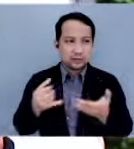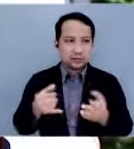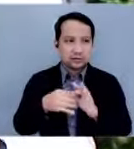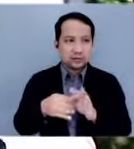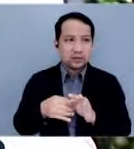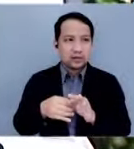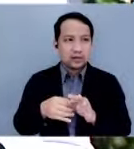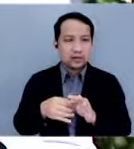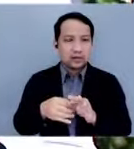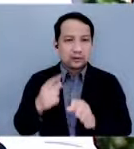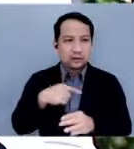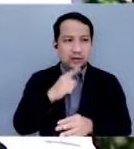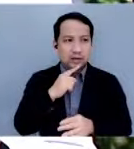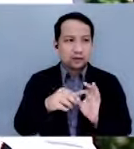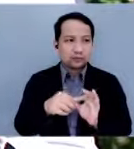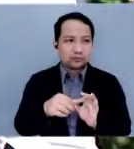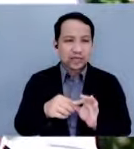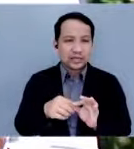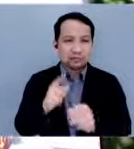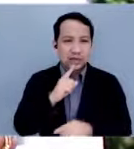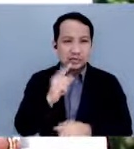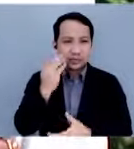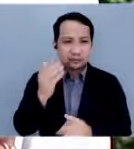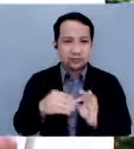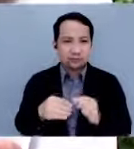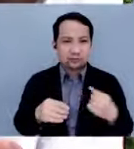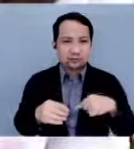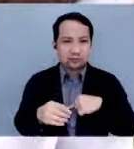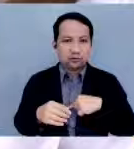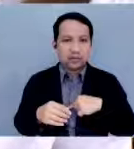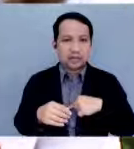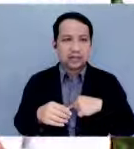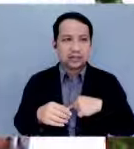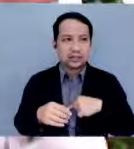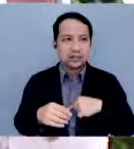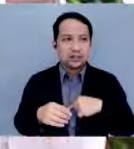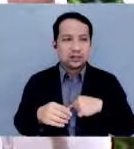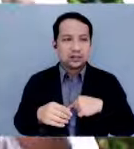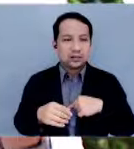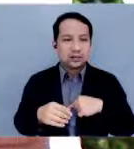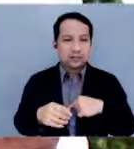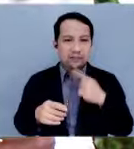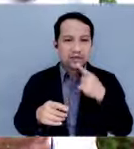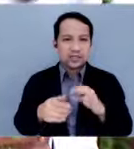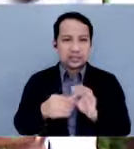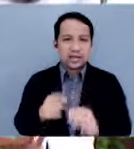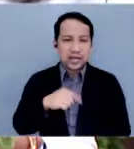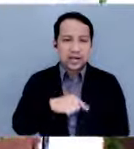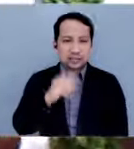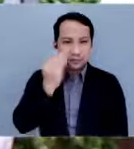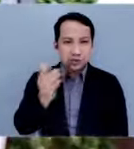yun? Para sa kitchen lagi, kasi doon kami lagi. Oh. Actually, maganda